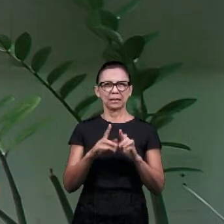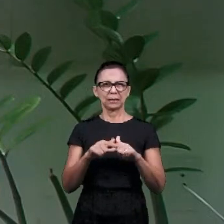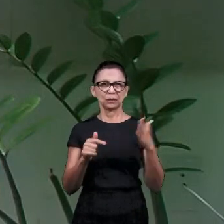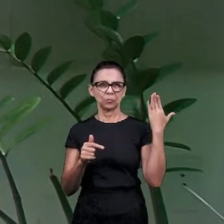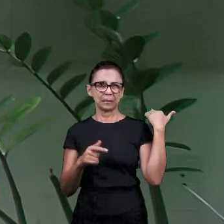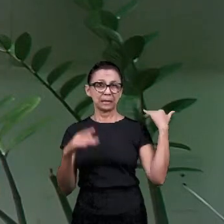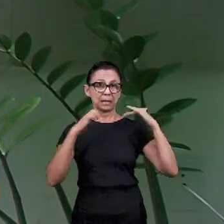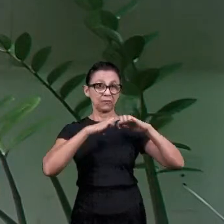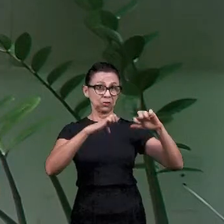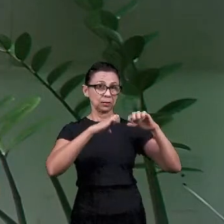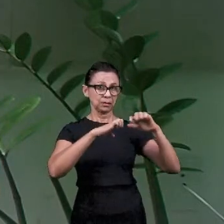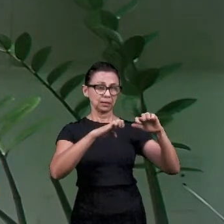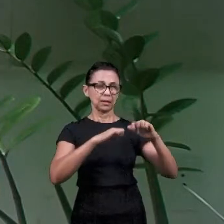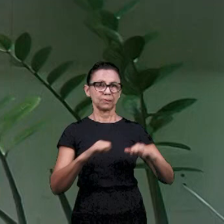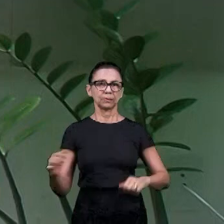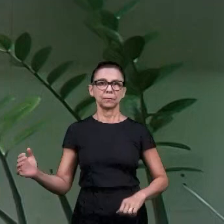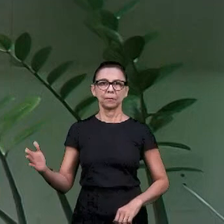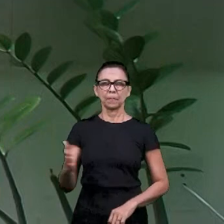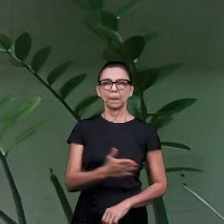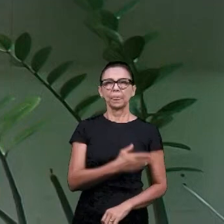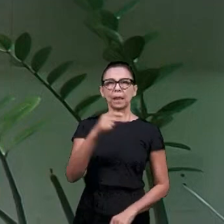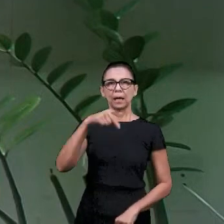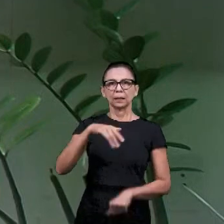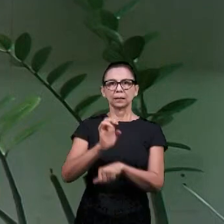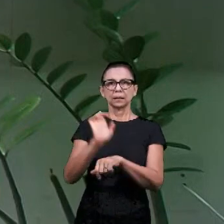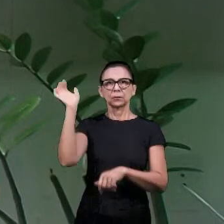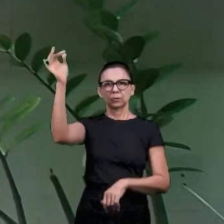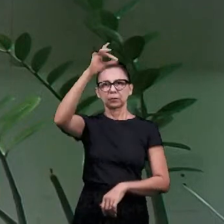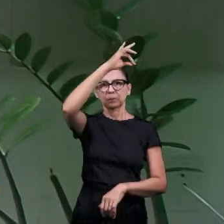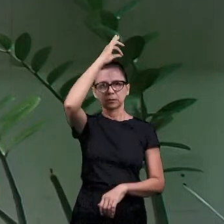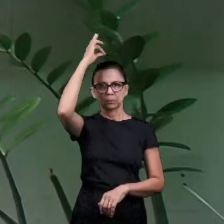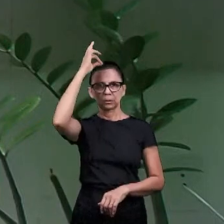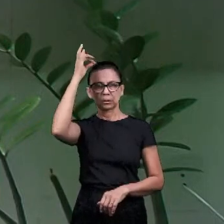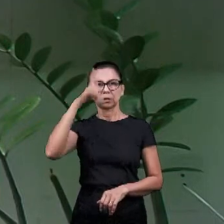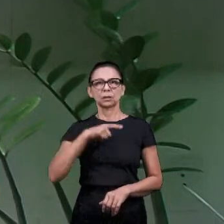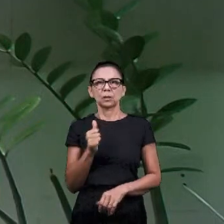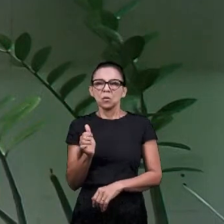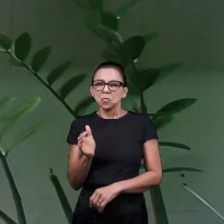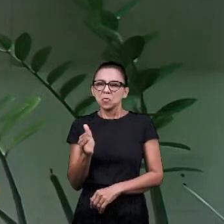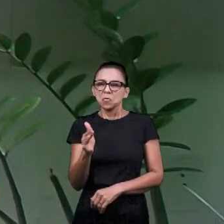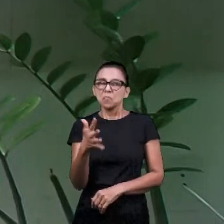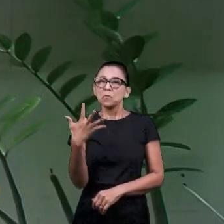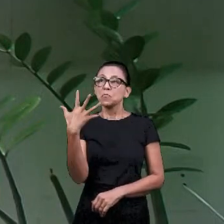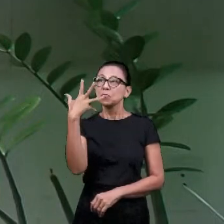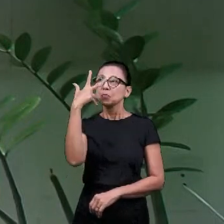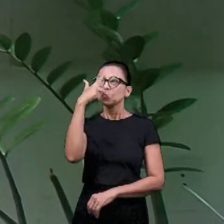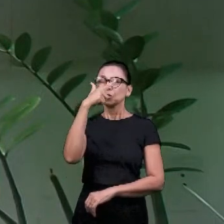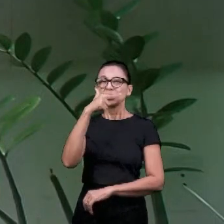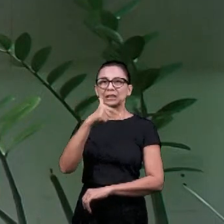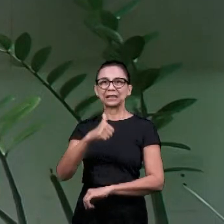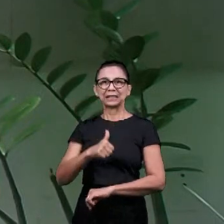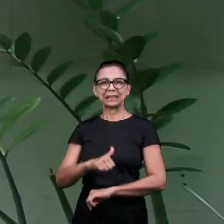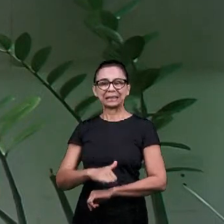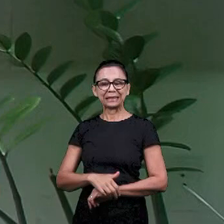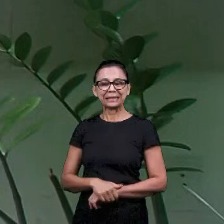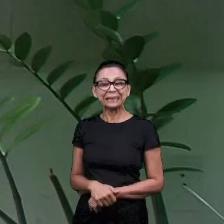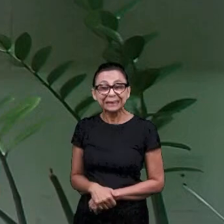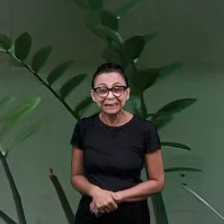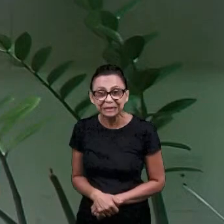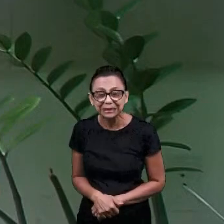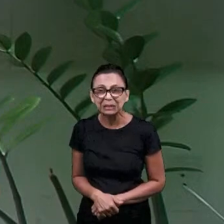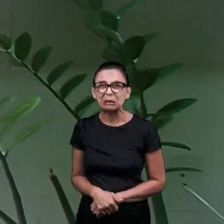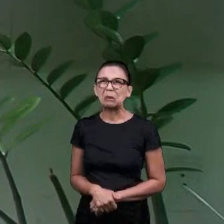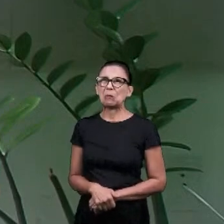le littoral du Espírito Santo, il y a un poisson appelé coara. C'est un très beau poisson, mais on dit que quand on le